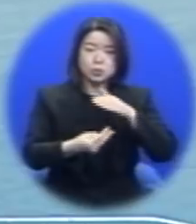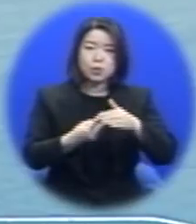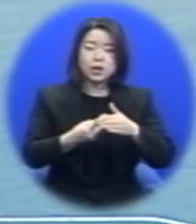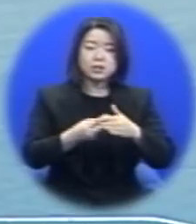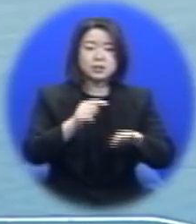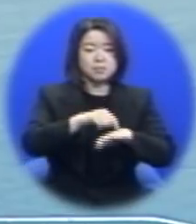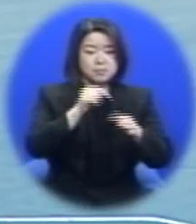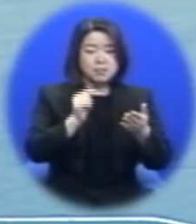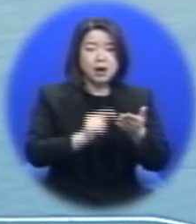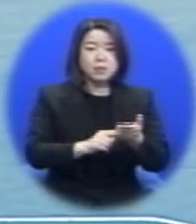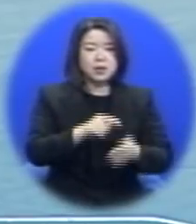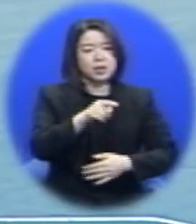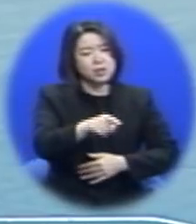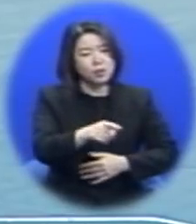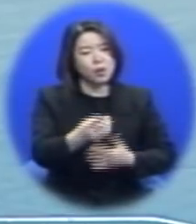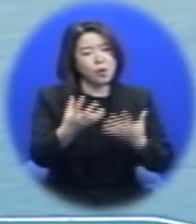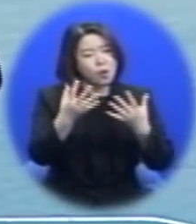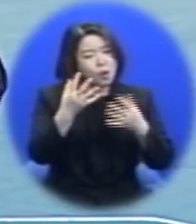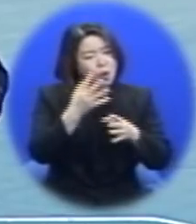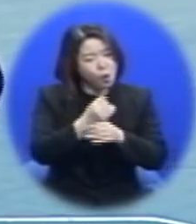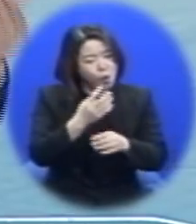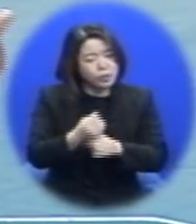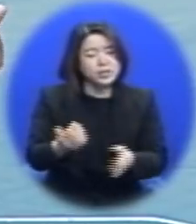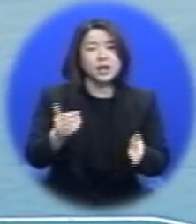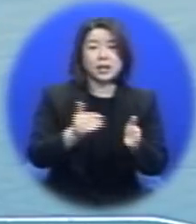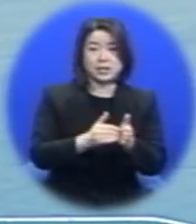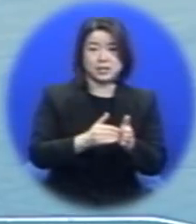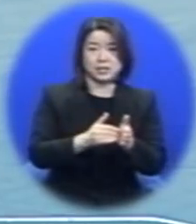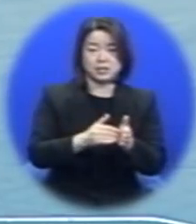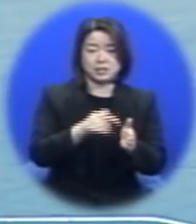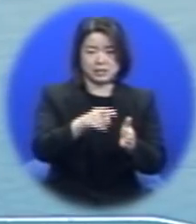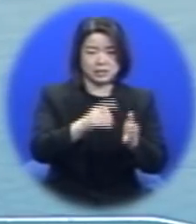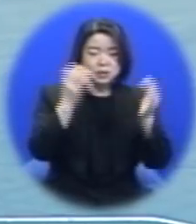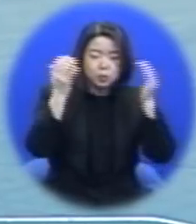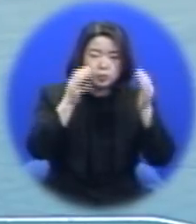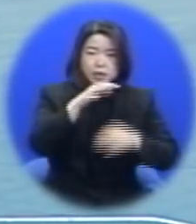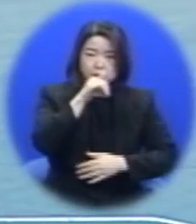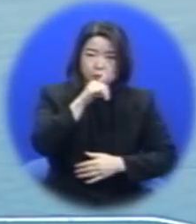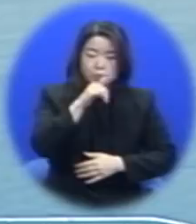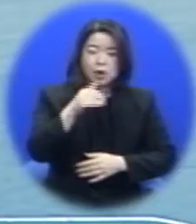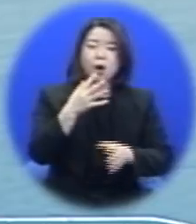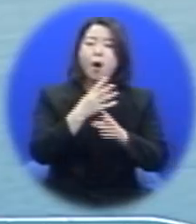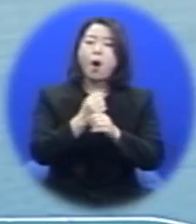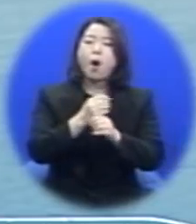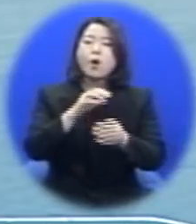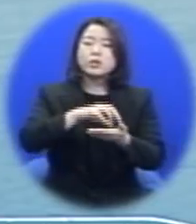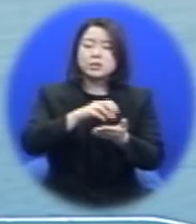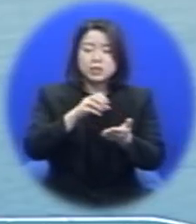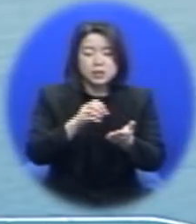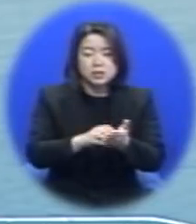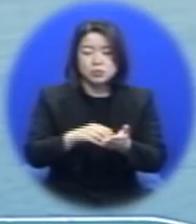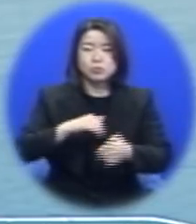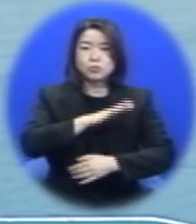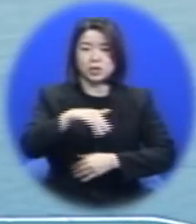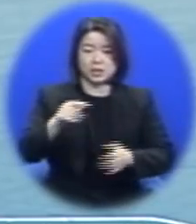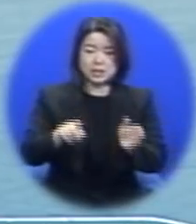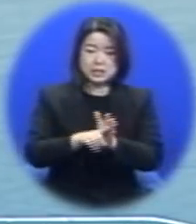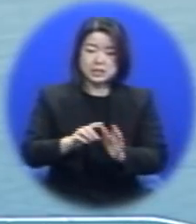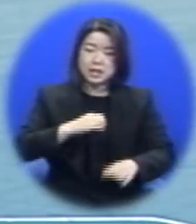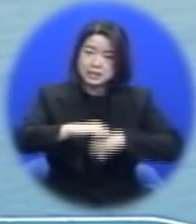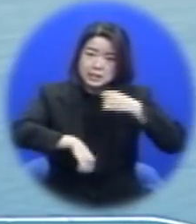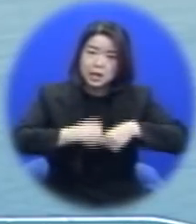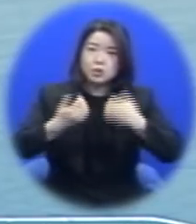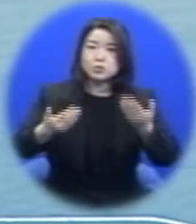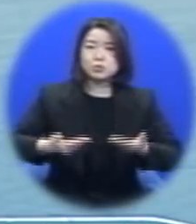언제까지 이렇게 해야 됩니까? 언제쯤이면 우리에게 신앙의 자유를 주시고 그리고 하나님의 자녀들을